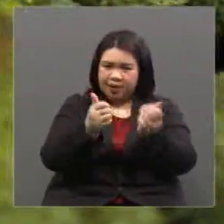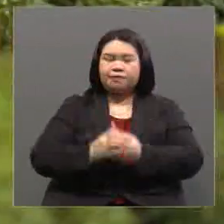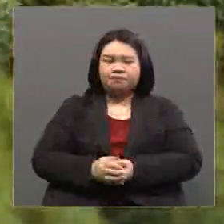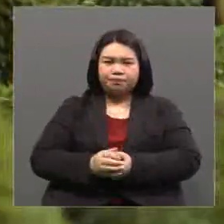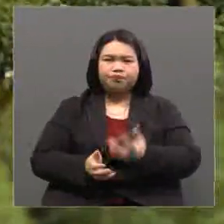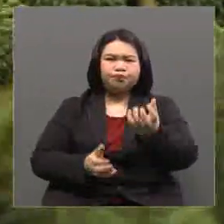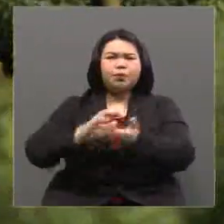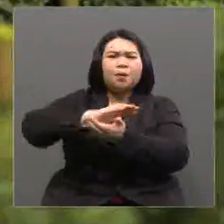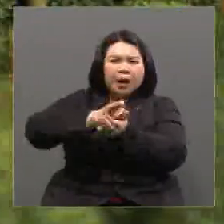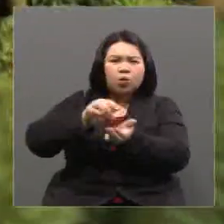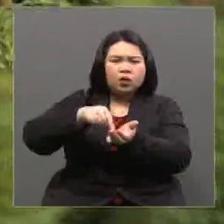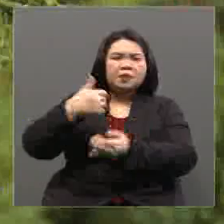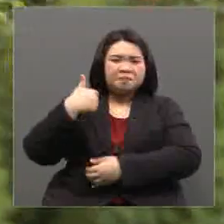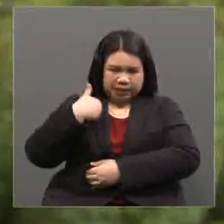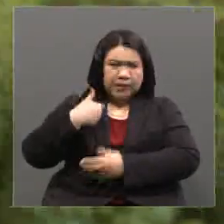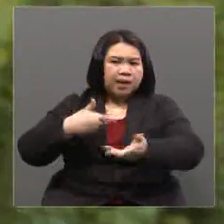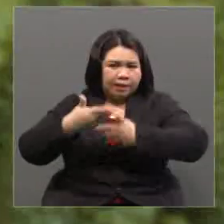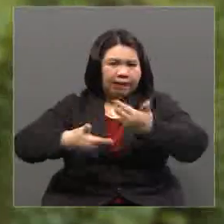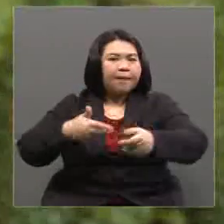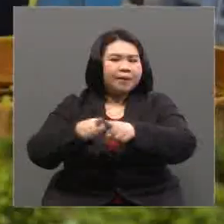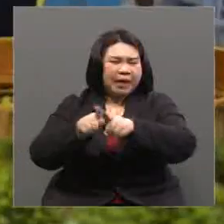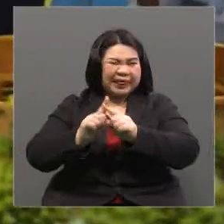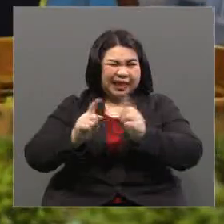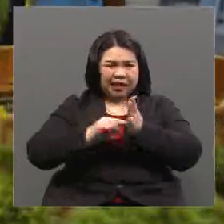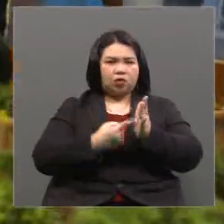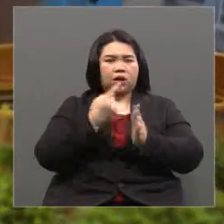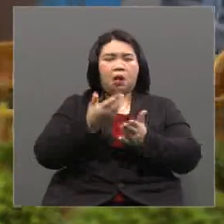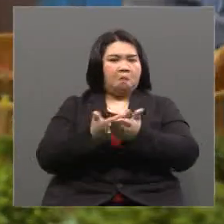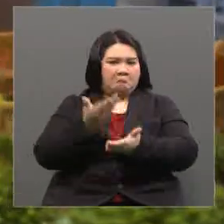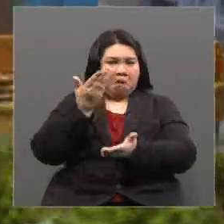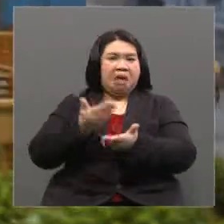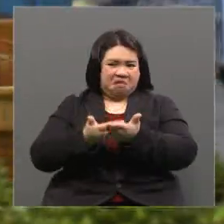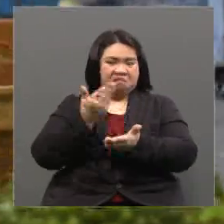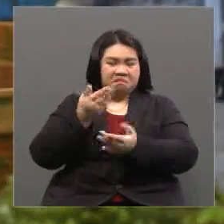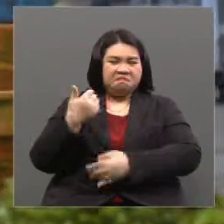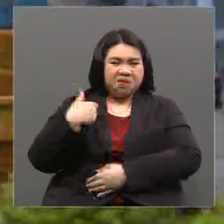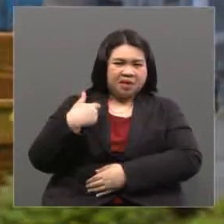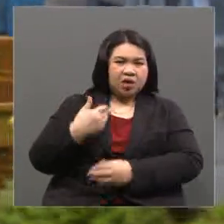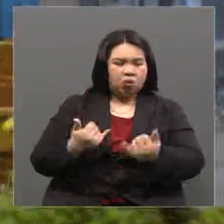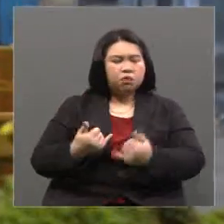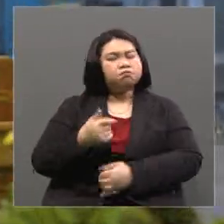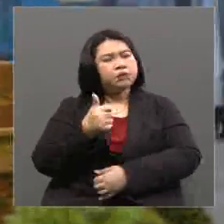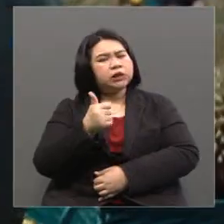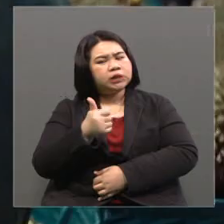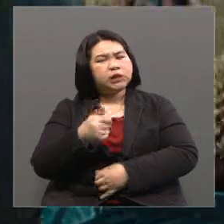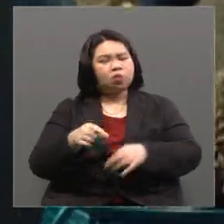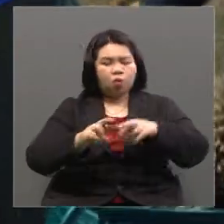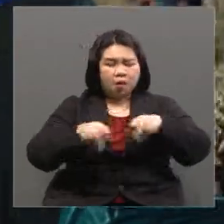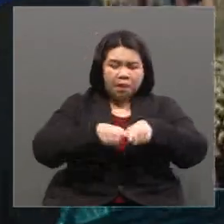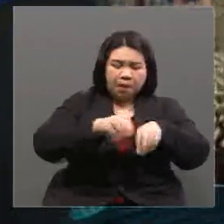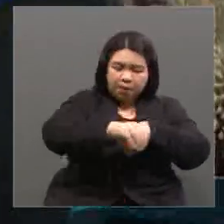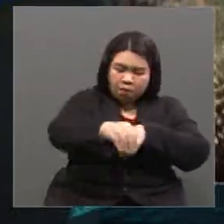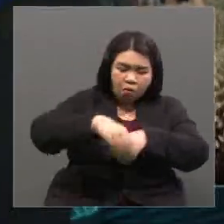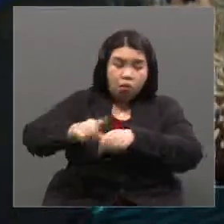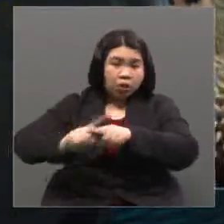มังคุดช่วงนี้ก็เริ่มออกสู่ตลาดแล้วเช่นกันแต่ว่าราคาช่วงแรกๆอาจจะยังค่อนข้างสูงนะซึ่งในภาพรวมก็ถือว่าเป็นผลดีต่อพี่น้องเกษตรกร